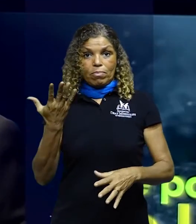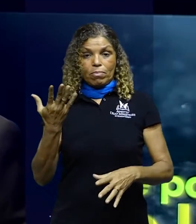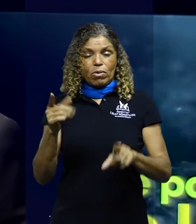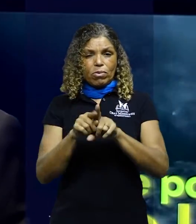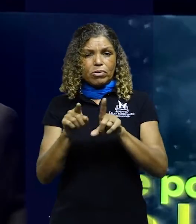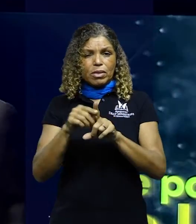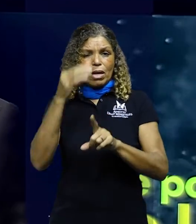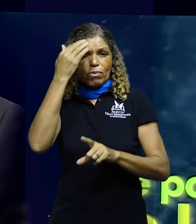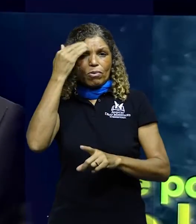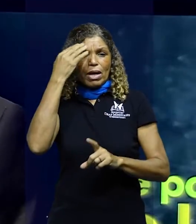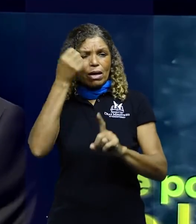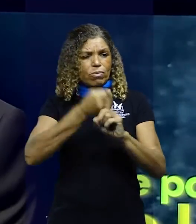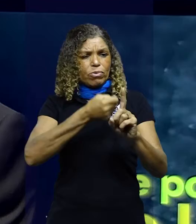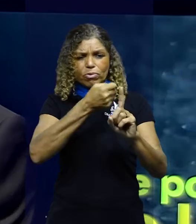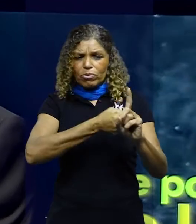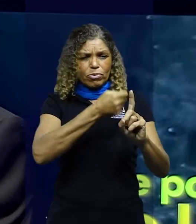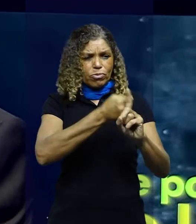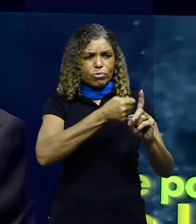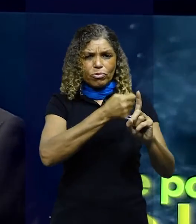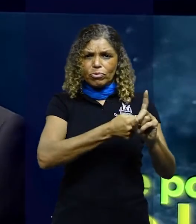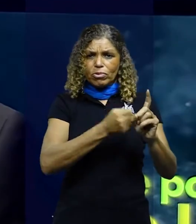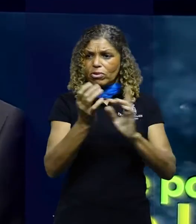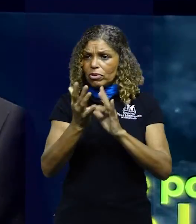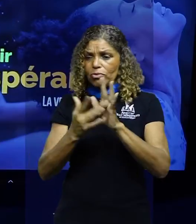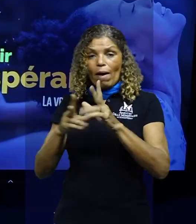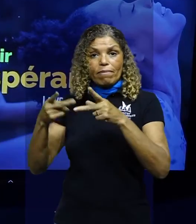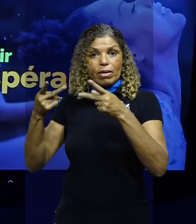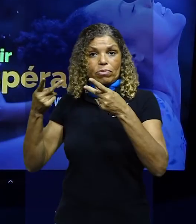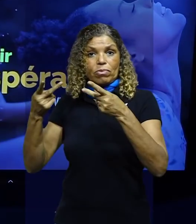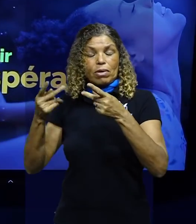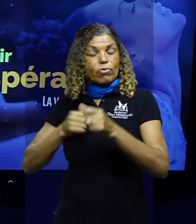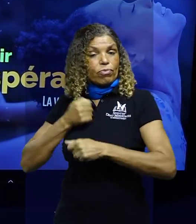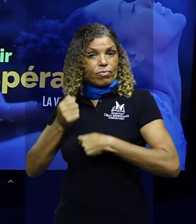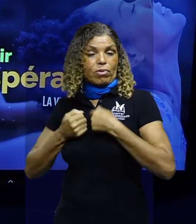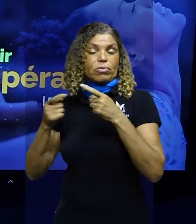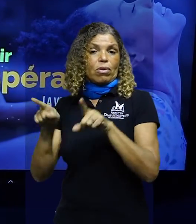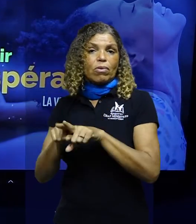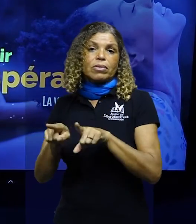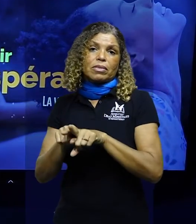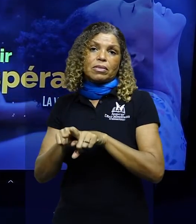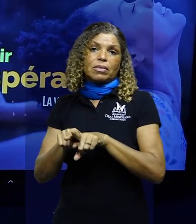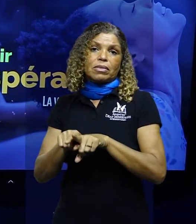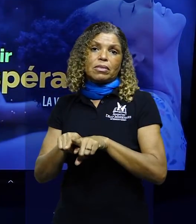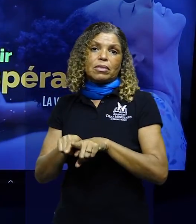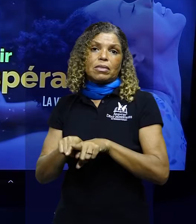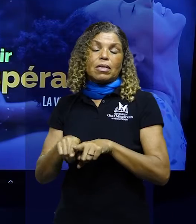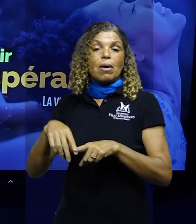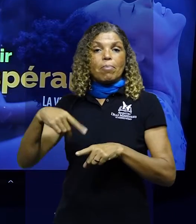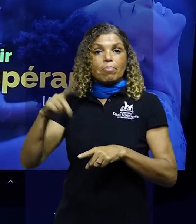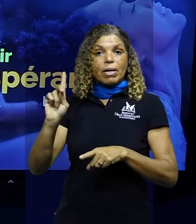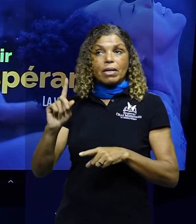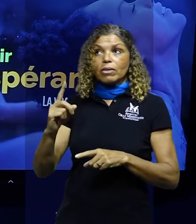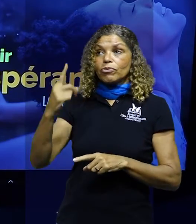nos luttes parce qu'il a mené les mêmes que nous, parce qu'il a partagé la même nature que nous. Mais il est